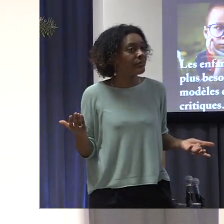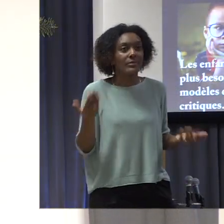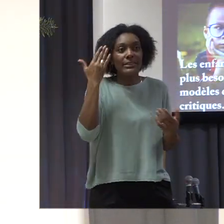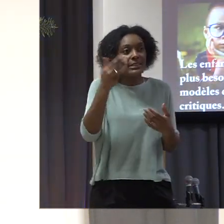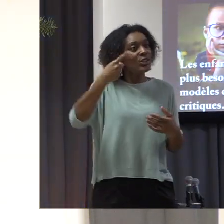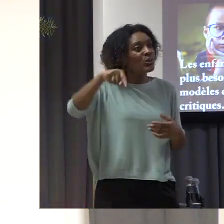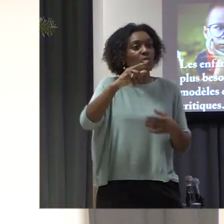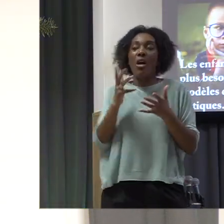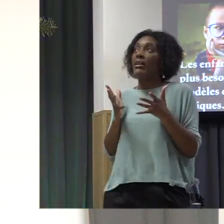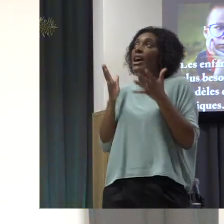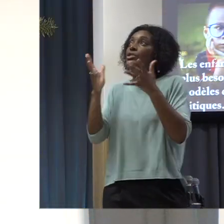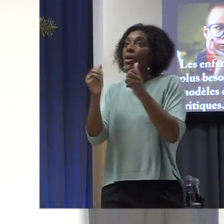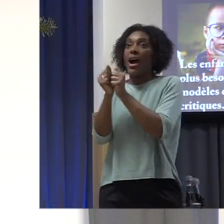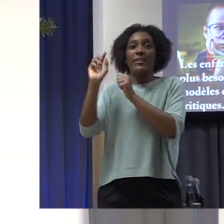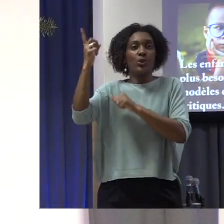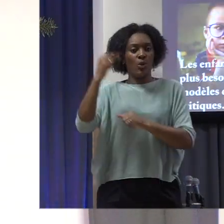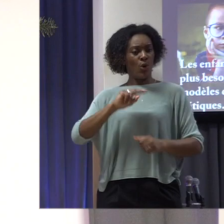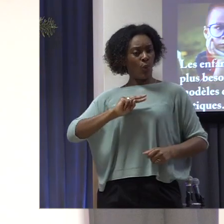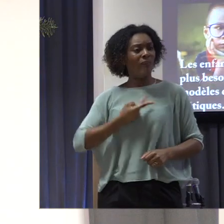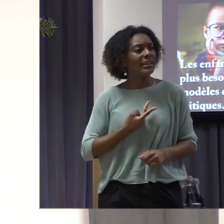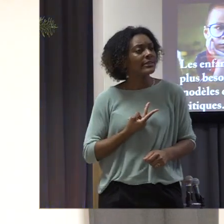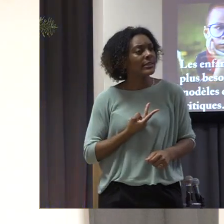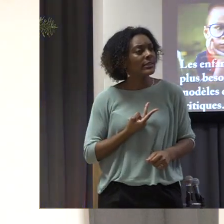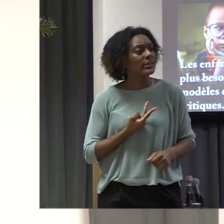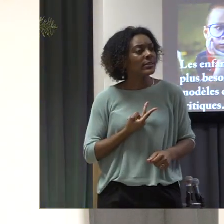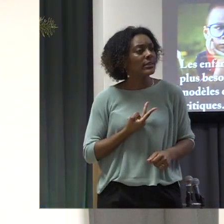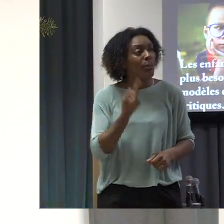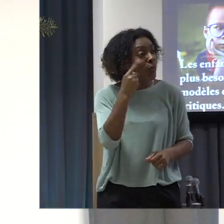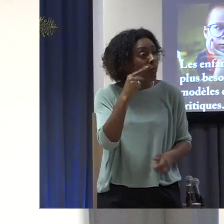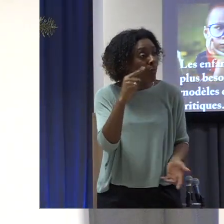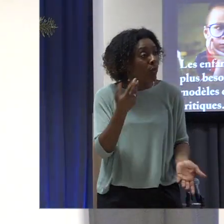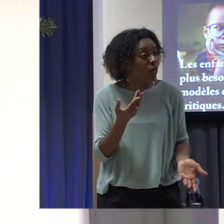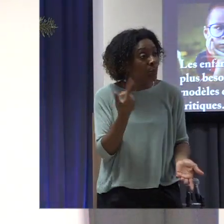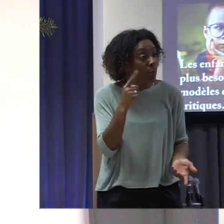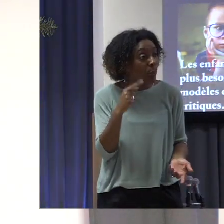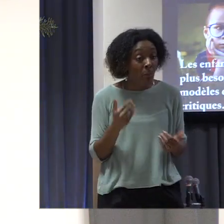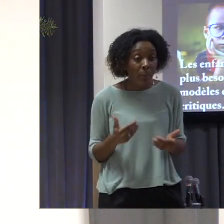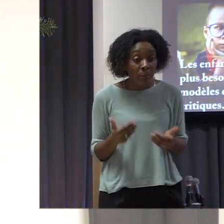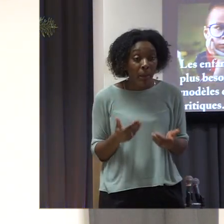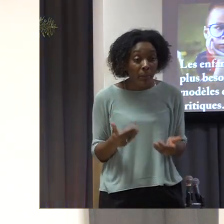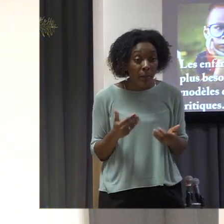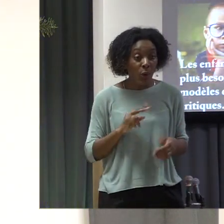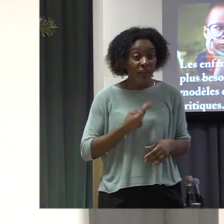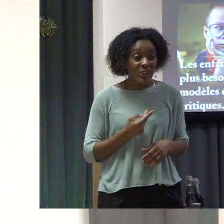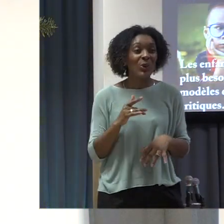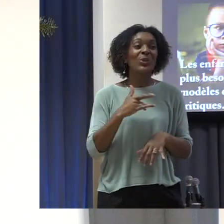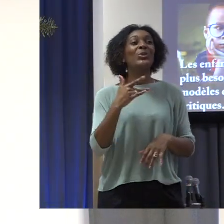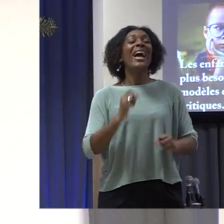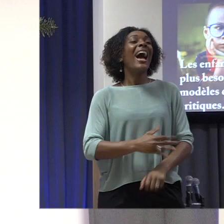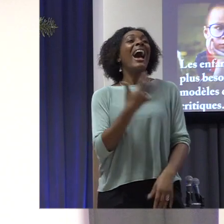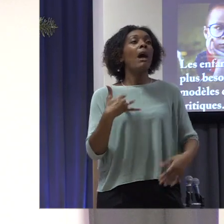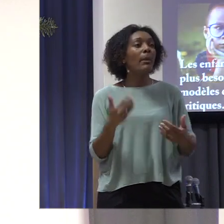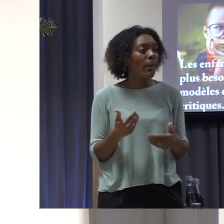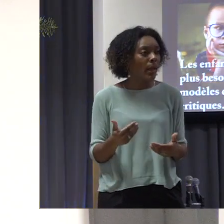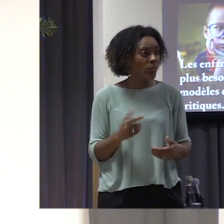sommes engagés avec Dieu, si nous nous sommes convertis, c'est évidemment pas pour rester là où nous étions au moment de notre conversion. C'est bien